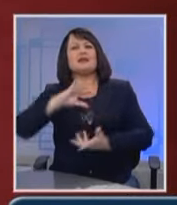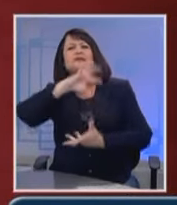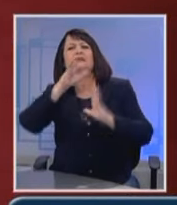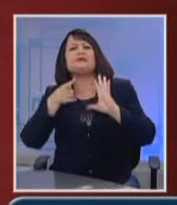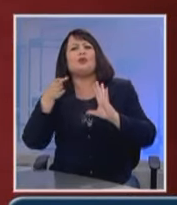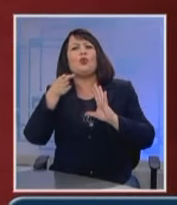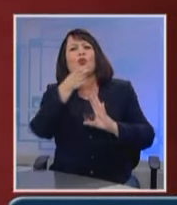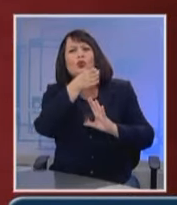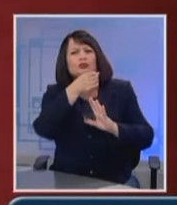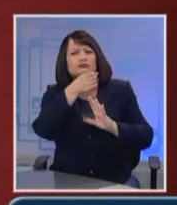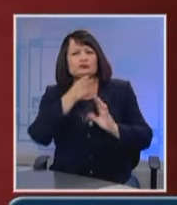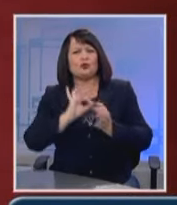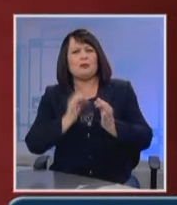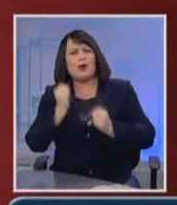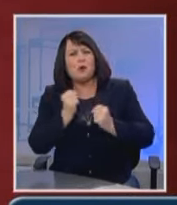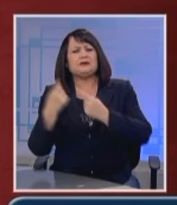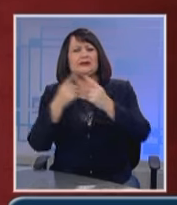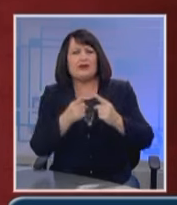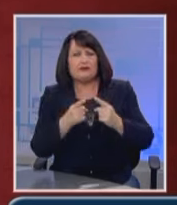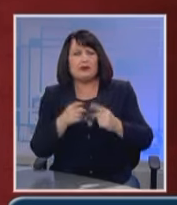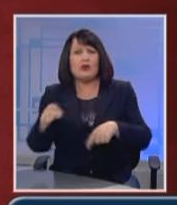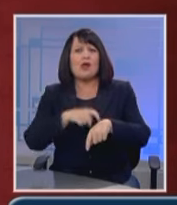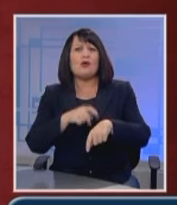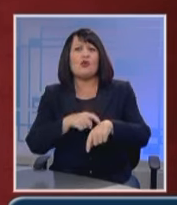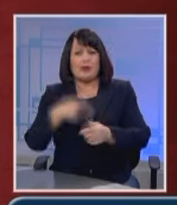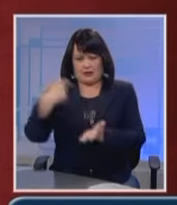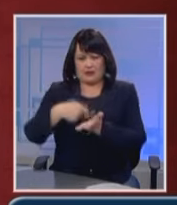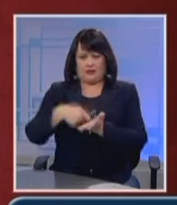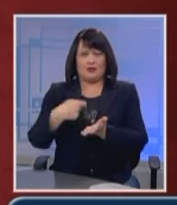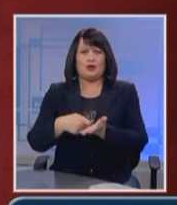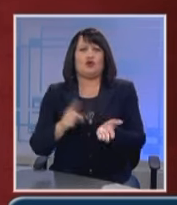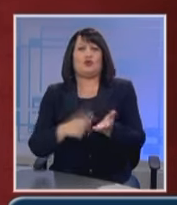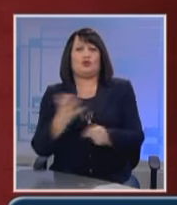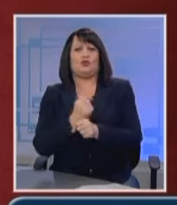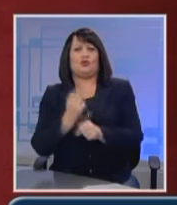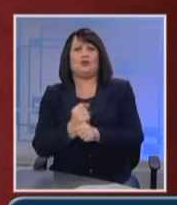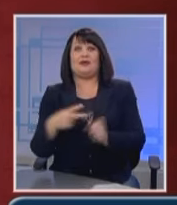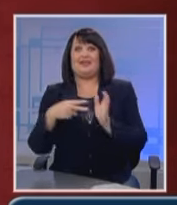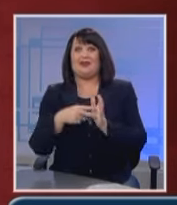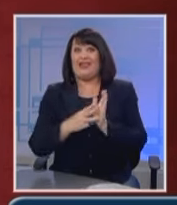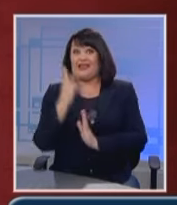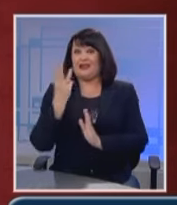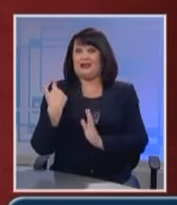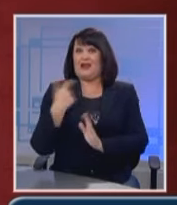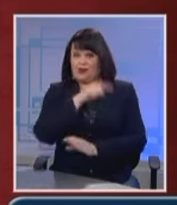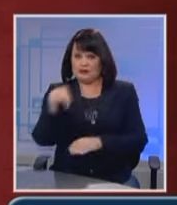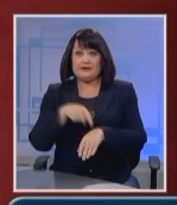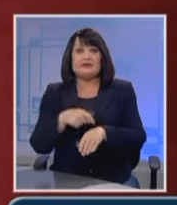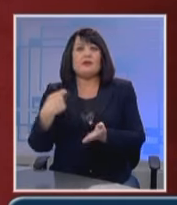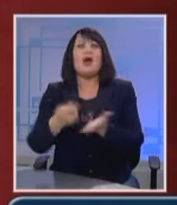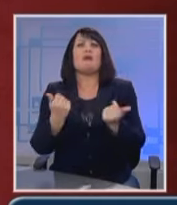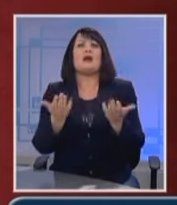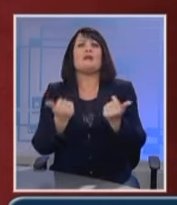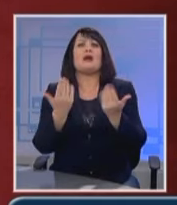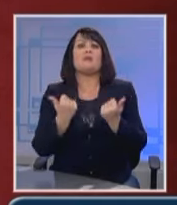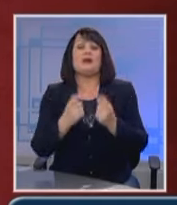κόσμου, σε κάθε διοργάνωση, δεν έχουν λάβει τις νόμιμες αβημές από τις επιτυχίες του έτους 2013 μέχρι και σήμερα.